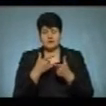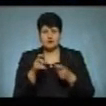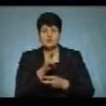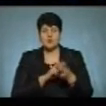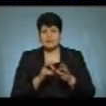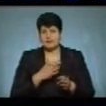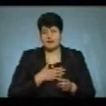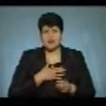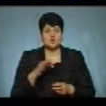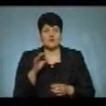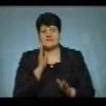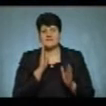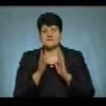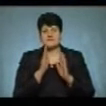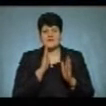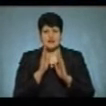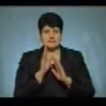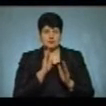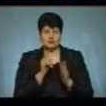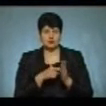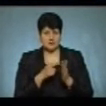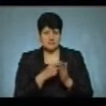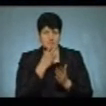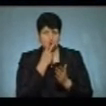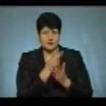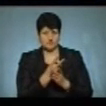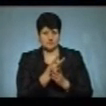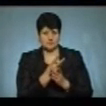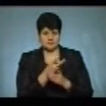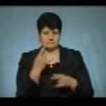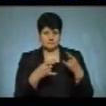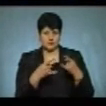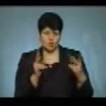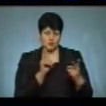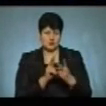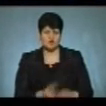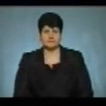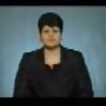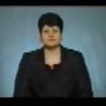шукайте на нашій офіційній Facebook-сторінці. Посилання ви зараз бачите на своїх екранах. До зустрічі в ефірі.